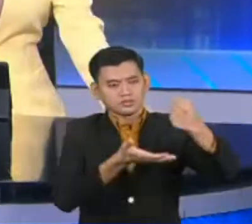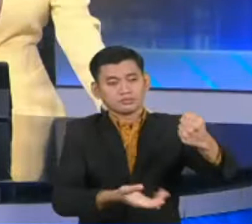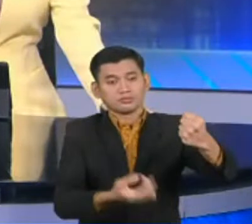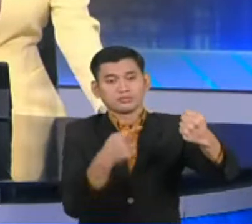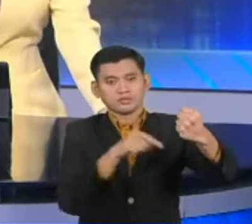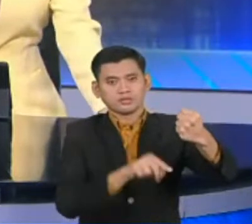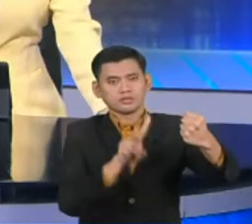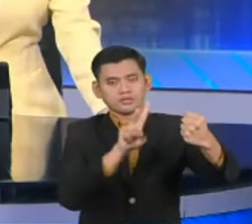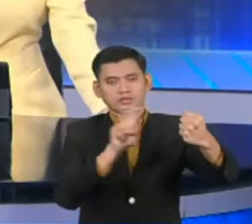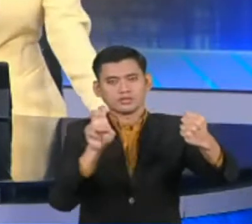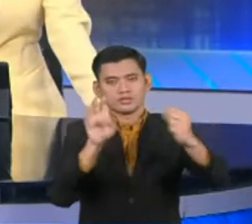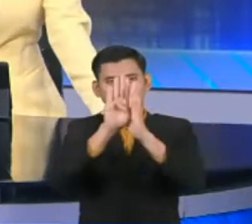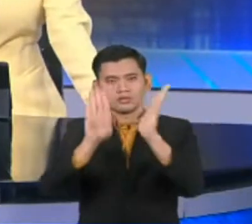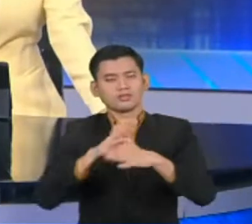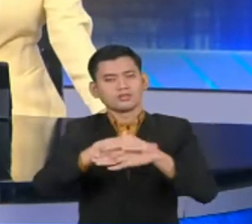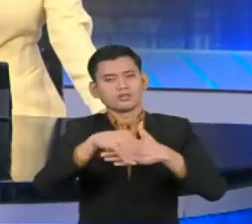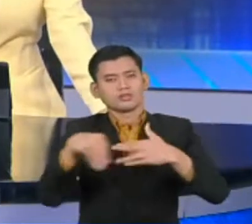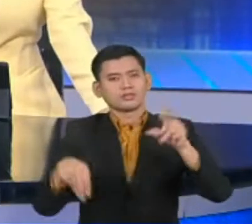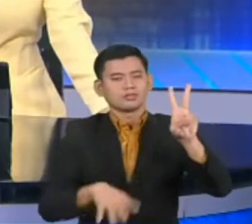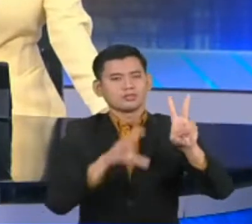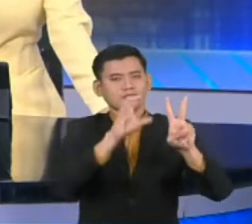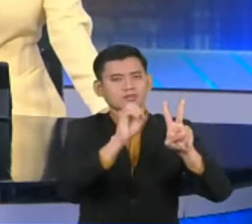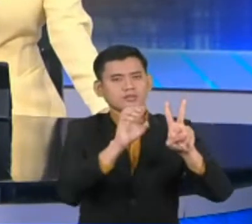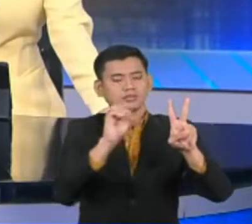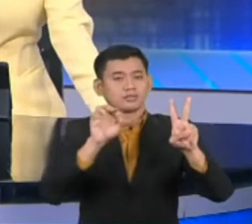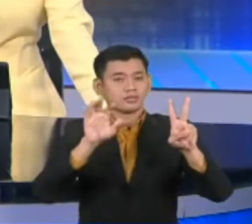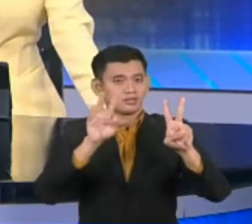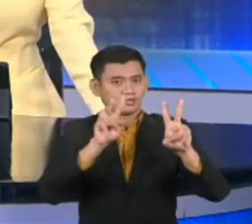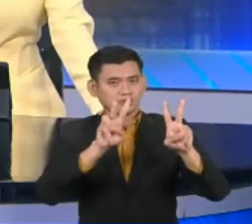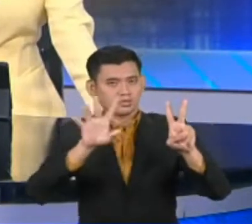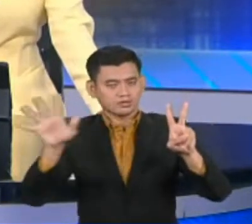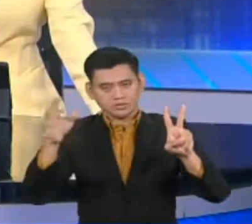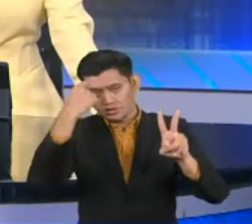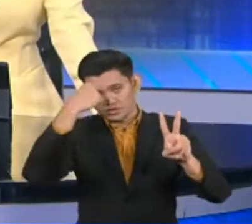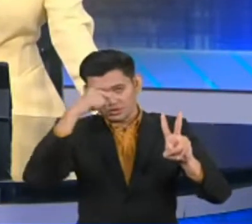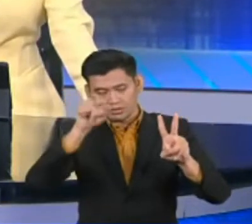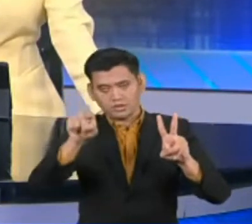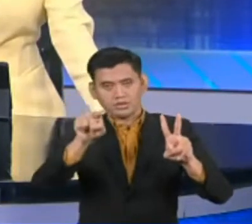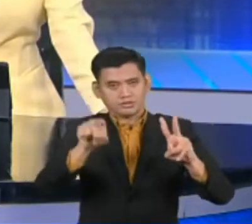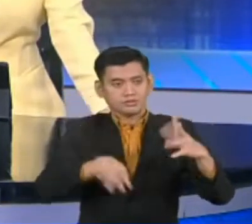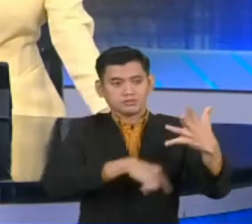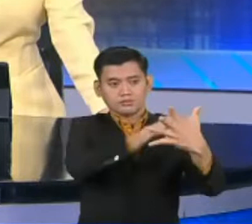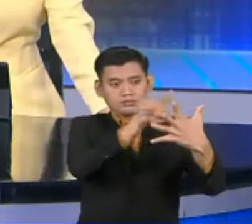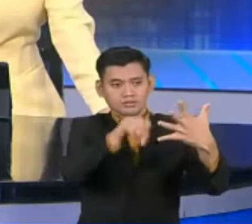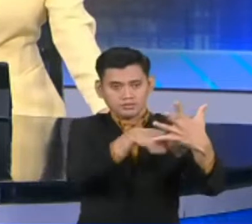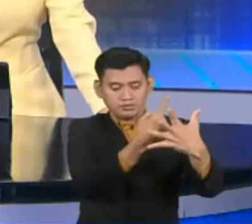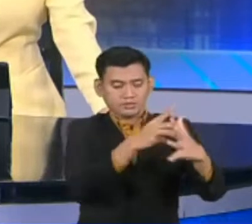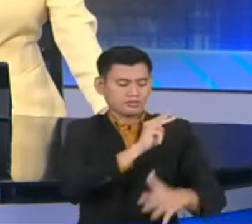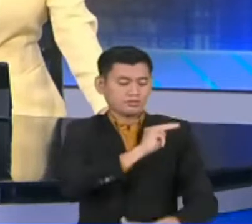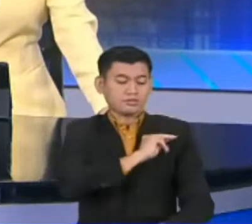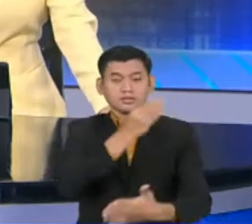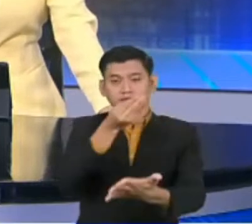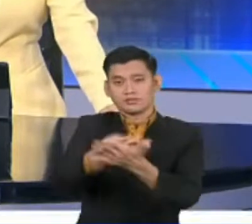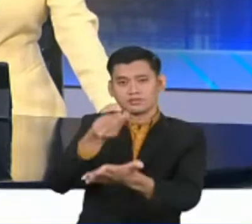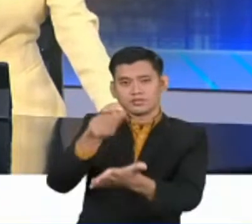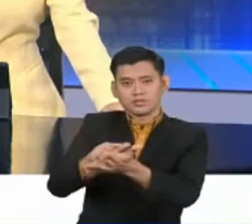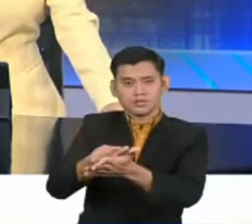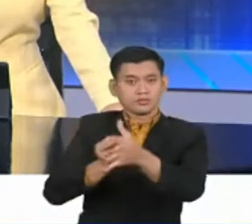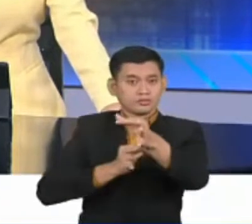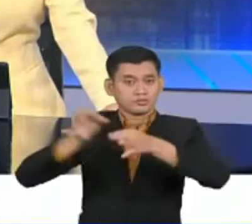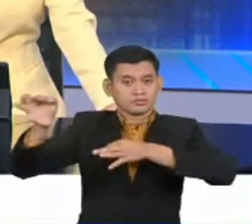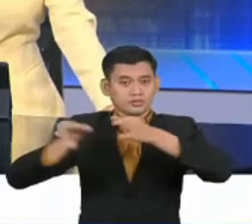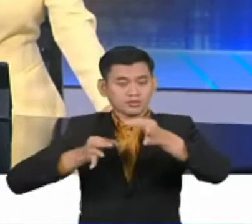menjelang 2025 menerusi inisiatif Trust 5. Menteri Kewangan Tengku Dato' Sri Zafrul Tengku Abdul Aziz